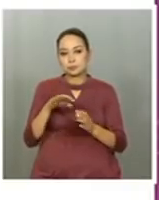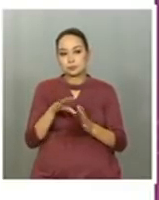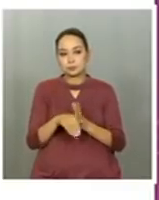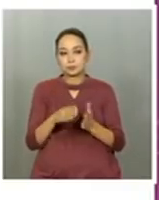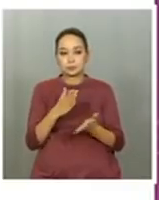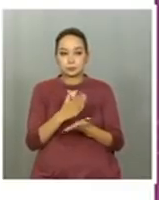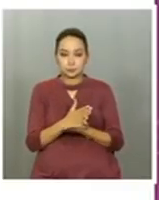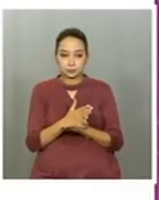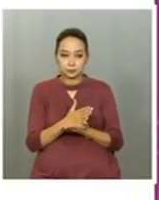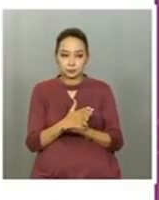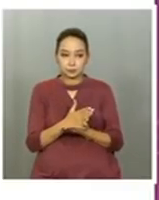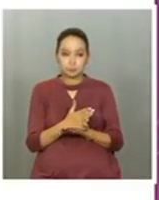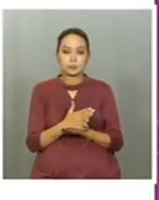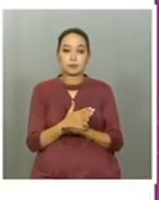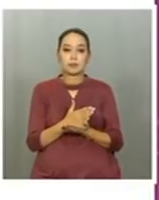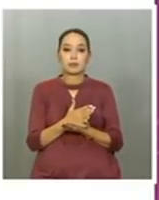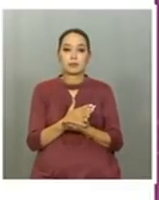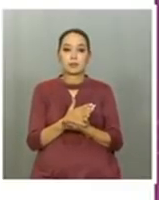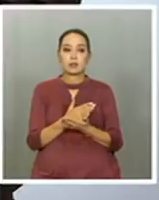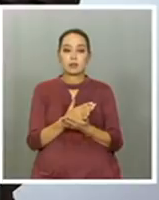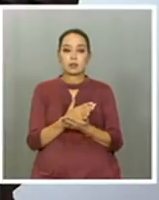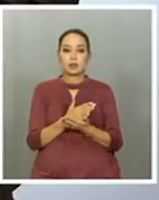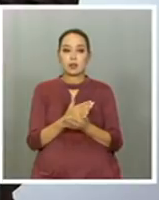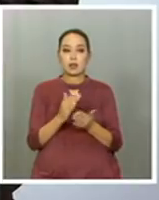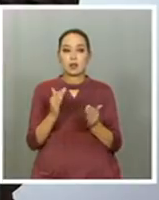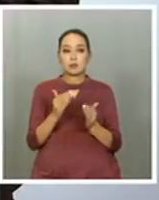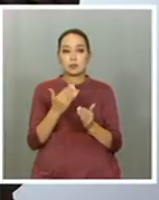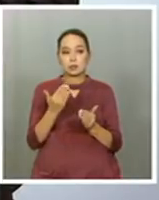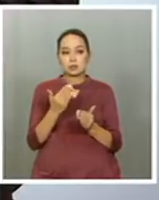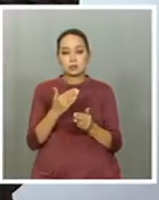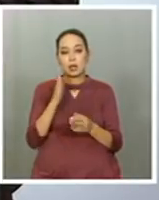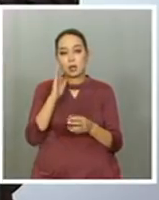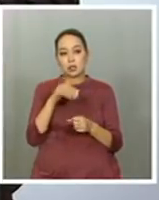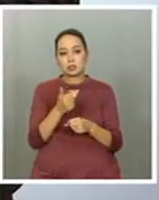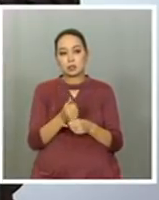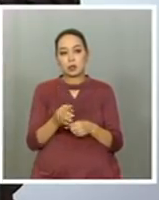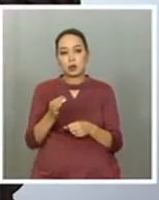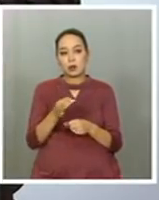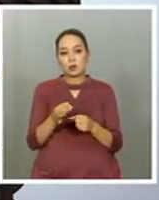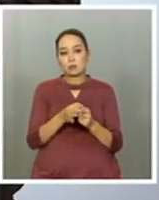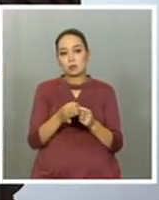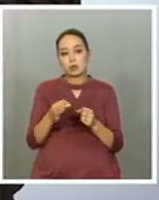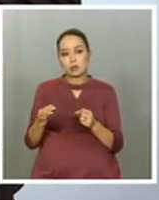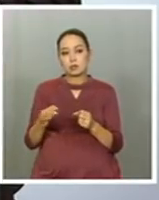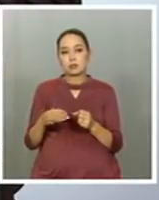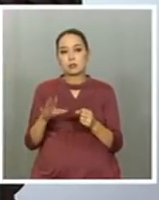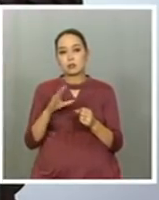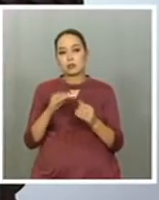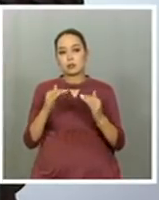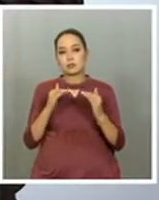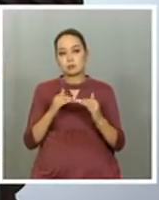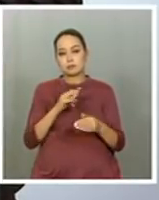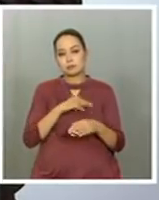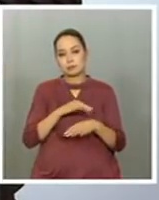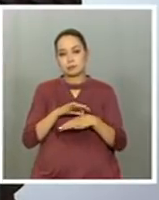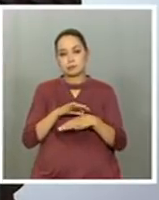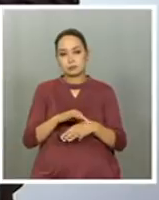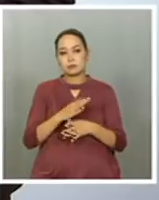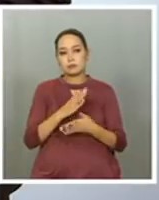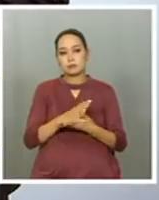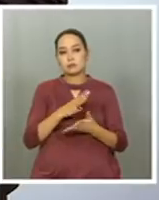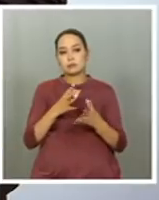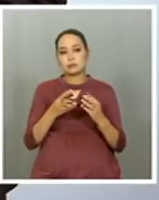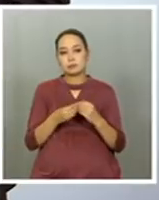болады. Ал мезоаудандастыру бұл мемлекеттің әкімшілік аумақтық бөлінісі негізінде жүргізіледі. Жалпы